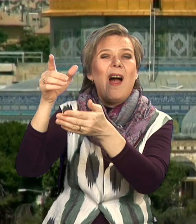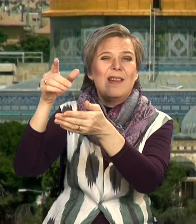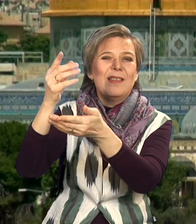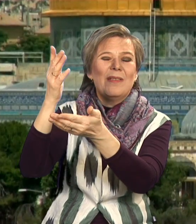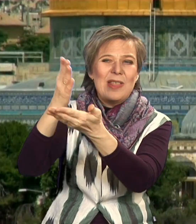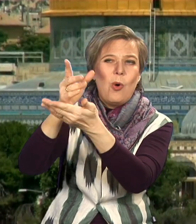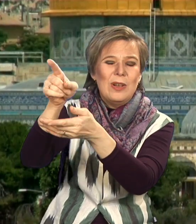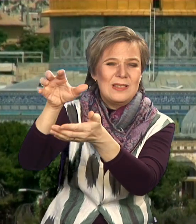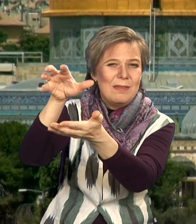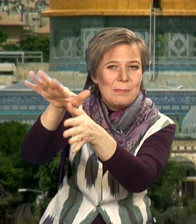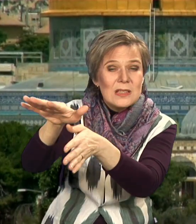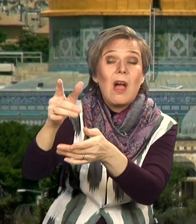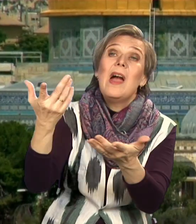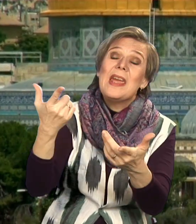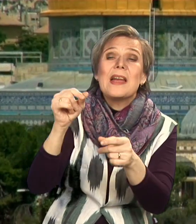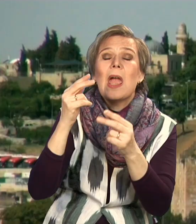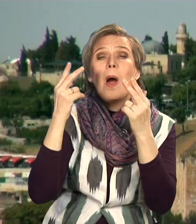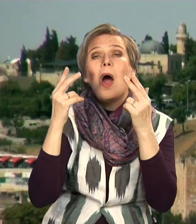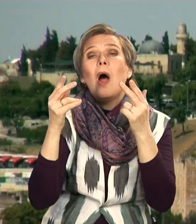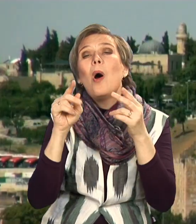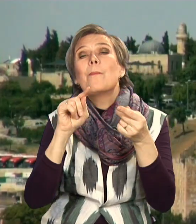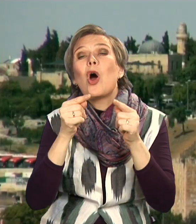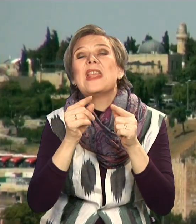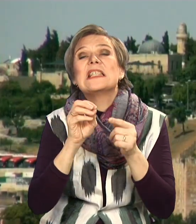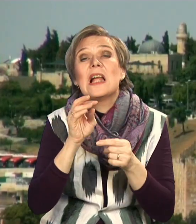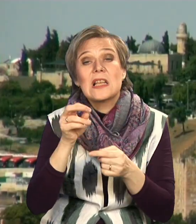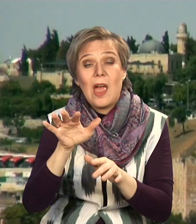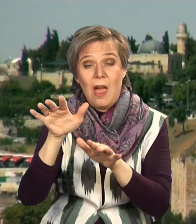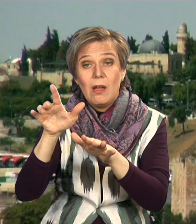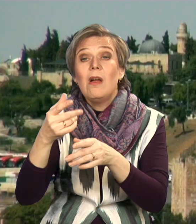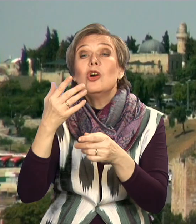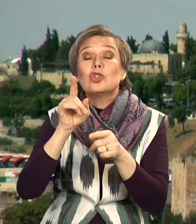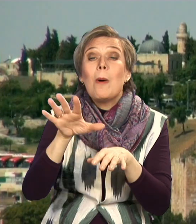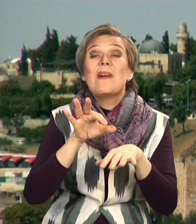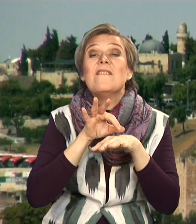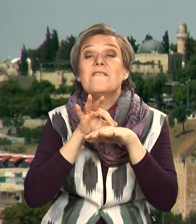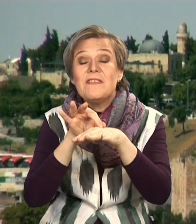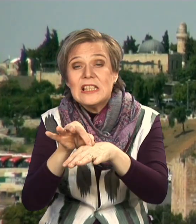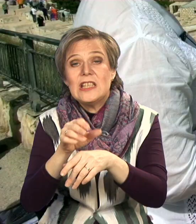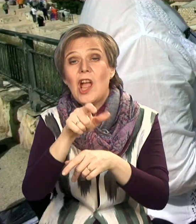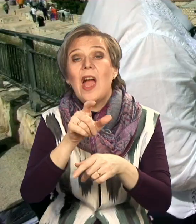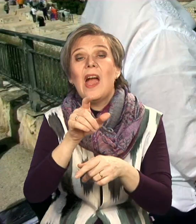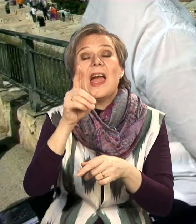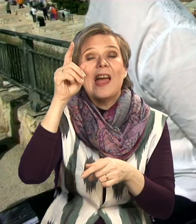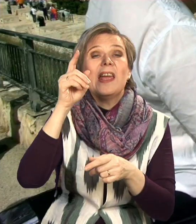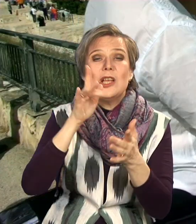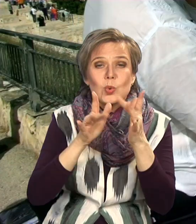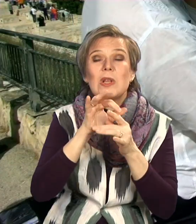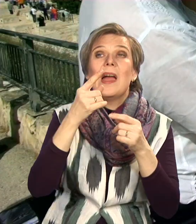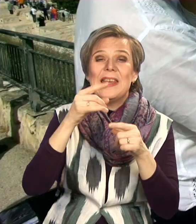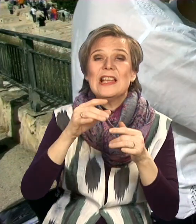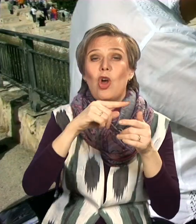купола. Или там, где протестантская Голгофа, чтобы вывести за пределы города и предать его смерти. Мы видим с